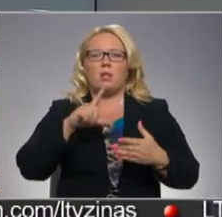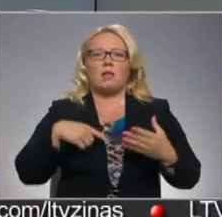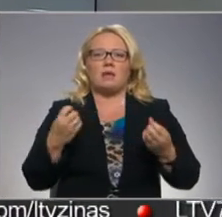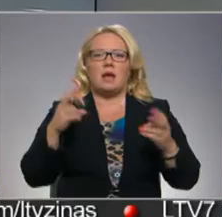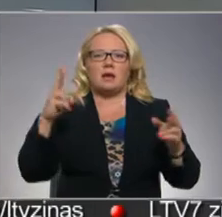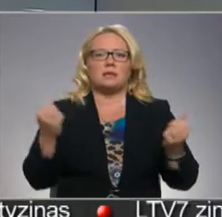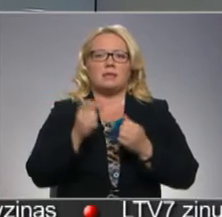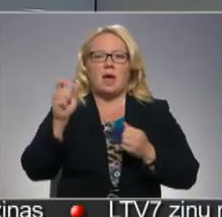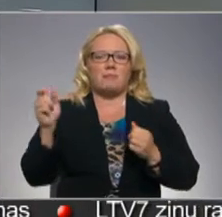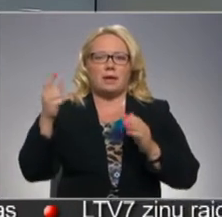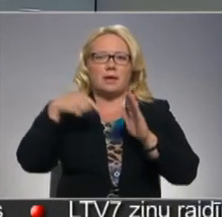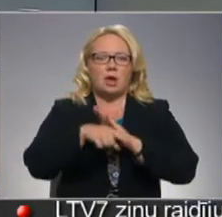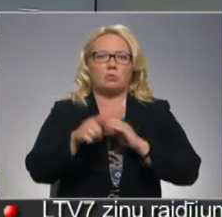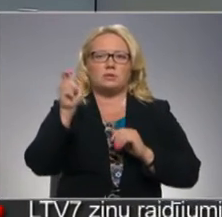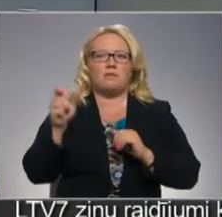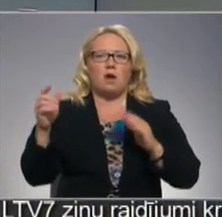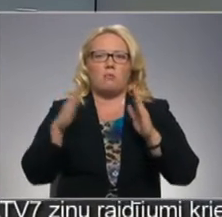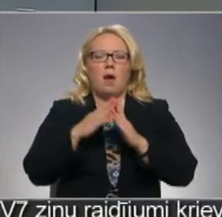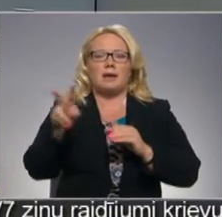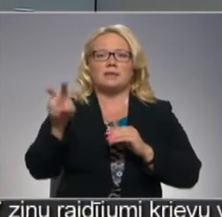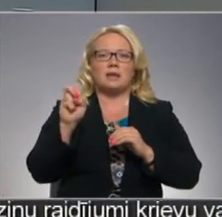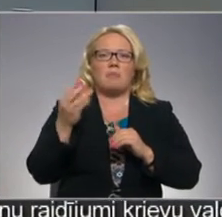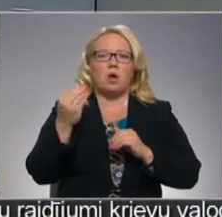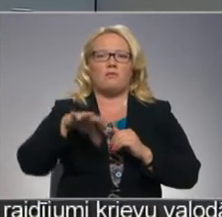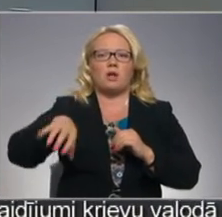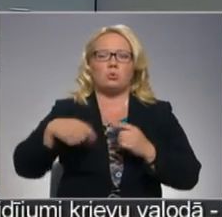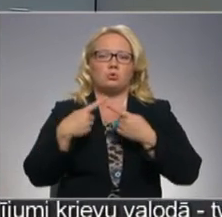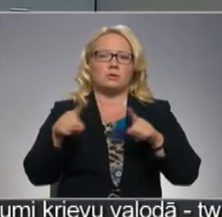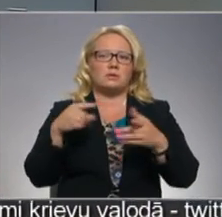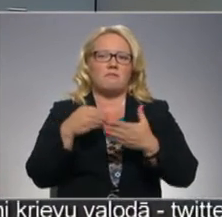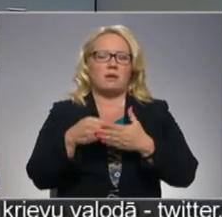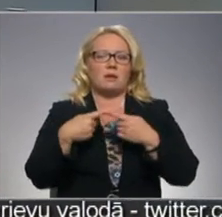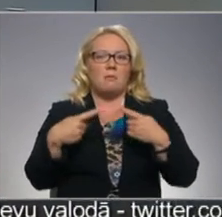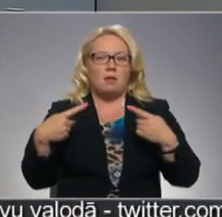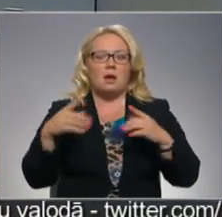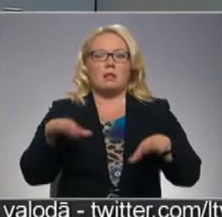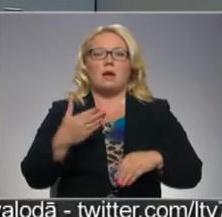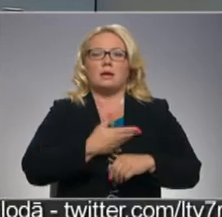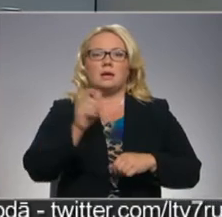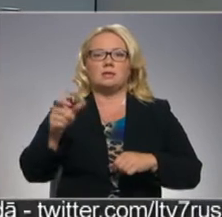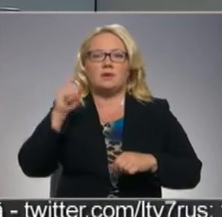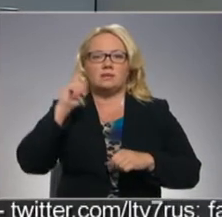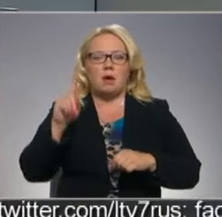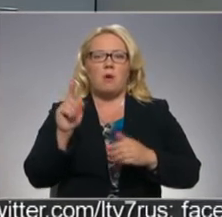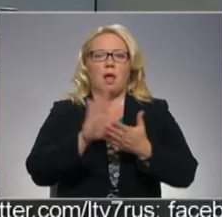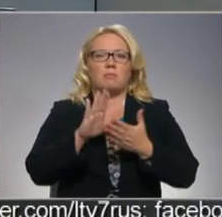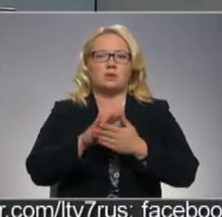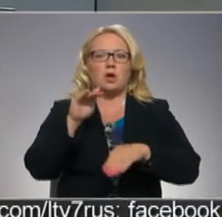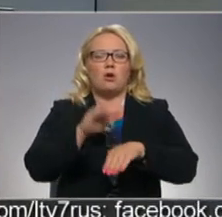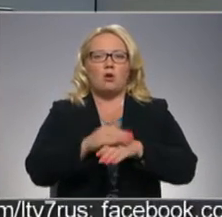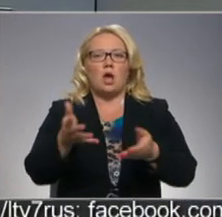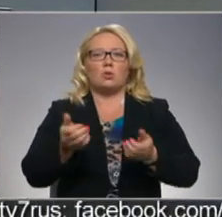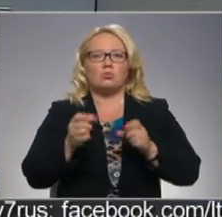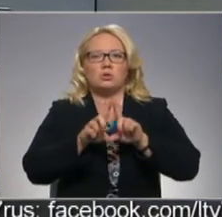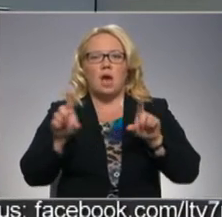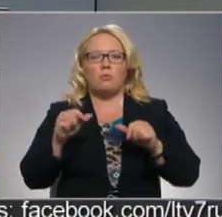darbiniekiem, iekļūst cilvēku mājās, izkrāp naudu vai nozog citas vērtīgas mantas. Lai iedzīvotāji prastu atpazīt konkrētu uzņēmumu un